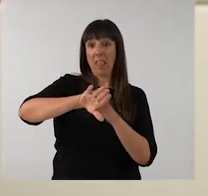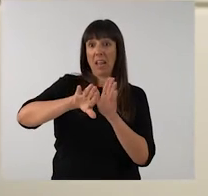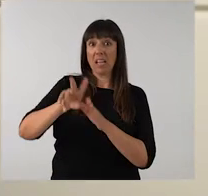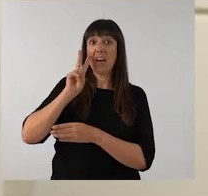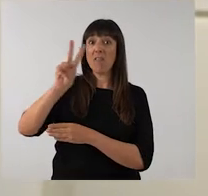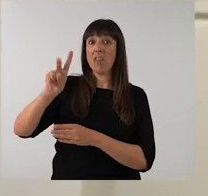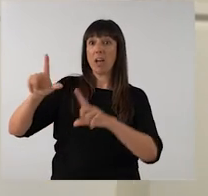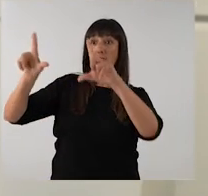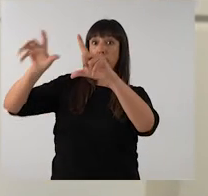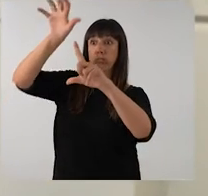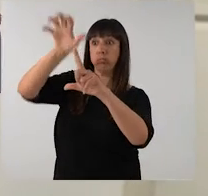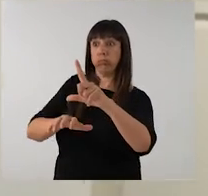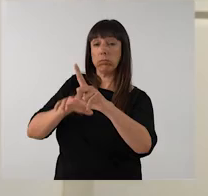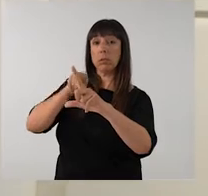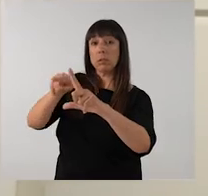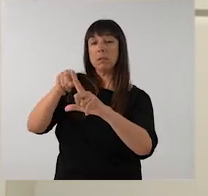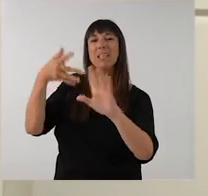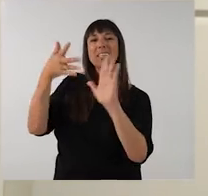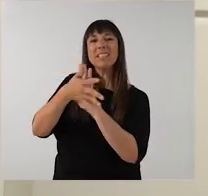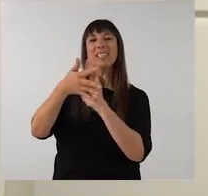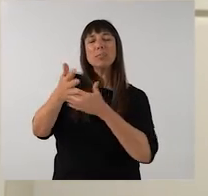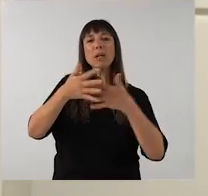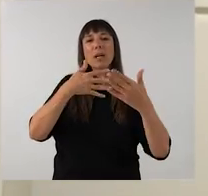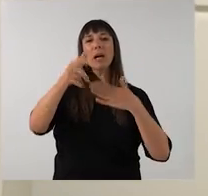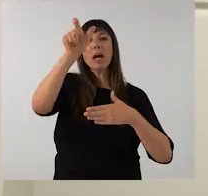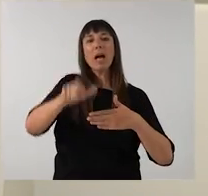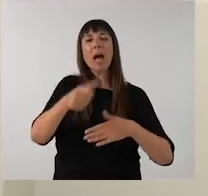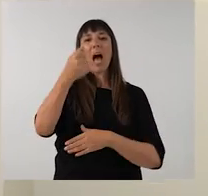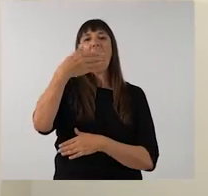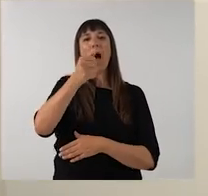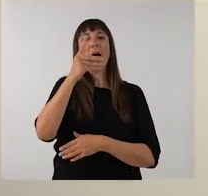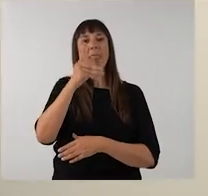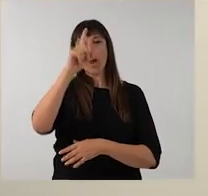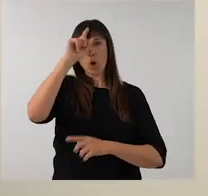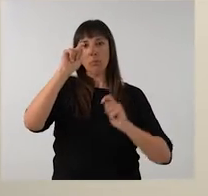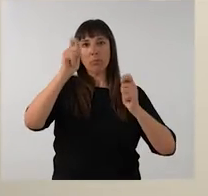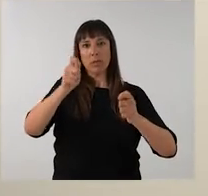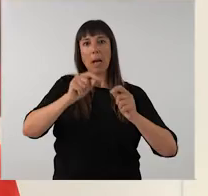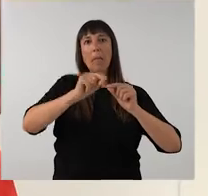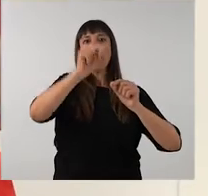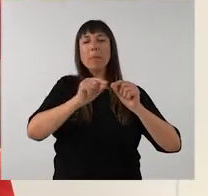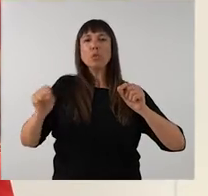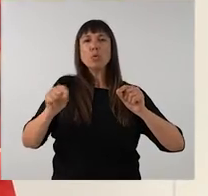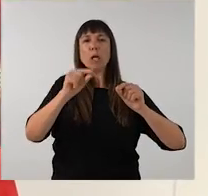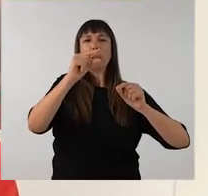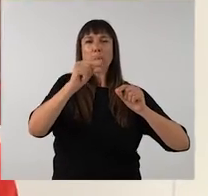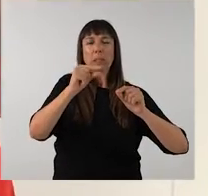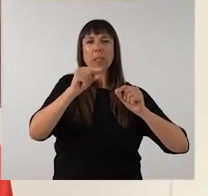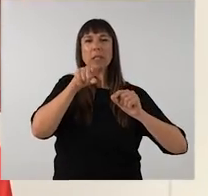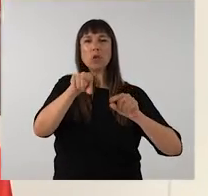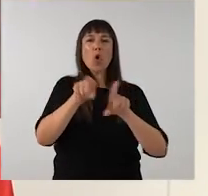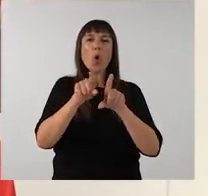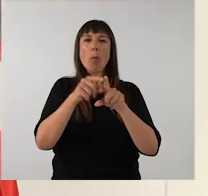Aquí, a la dreta, trobareu una cartela que fa referència a una obra de l'Antoni Abad que es diu Mesures menors, realitzant una mena